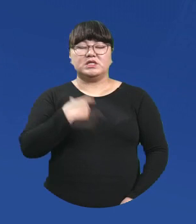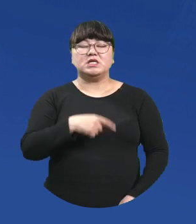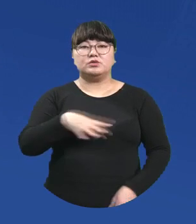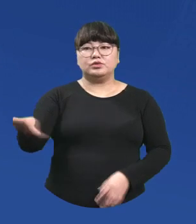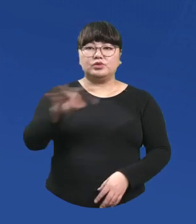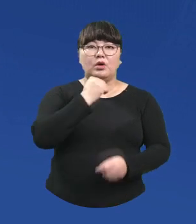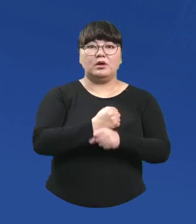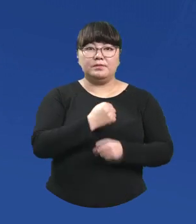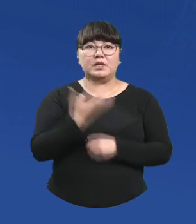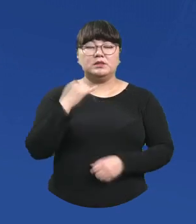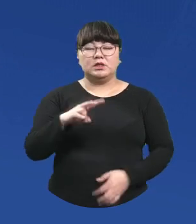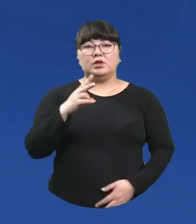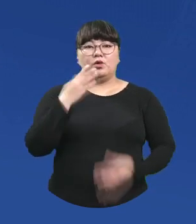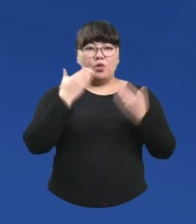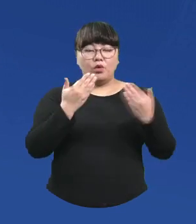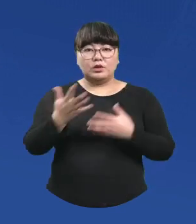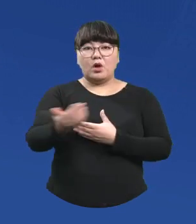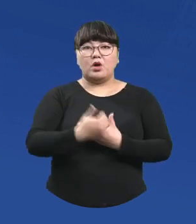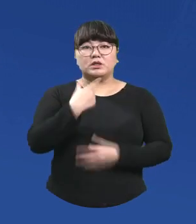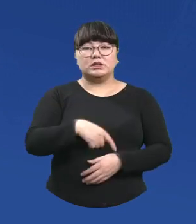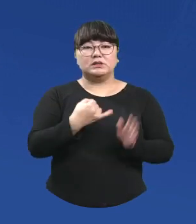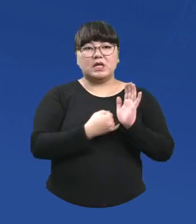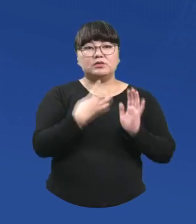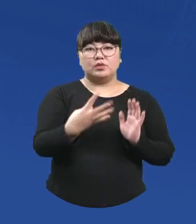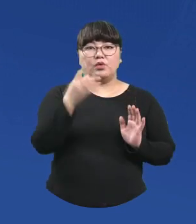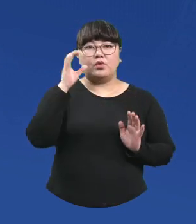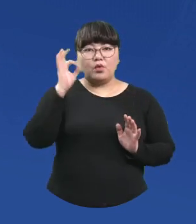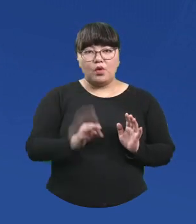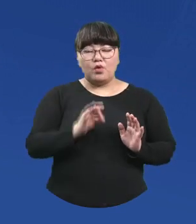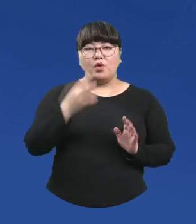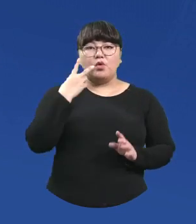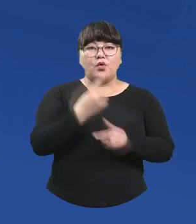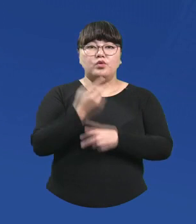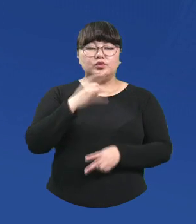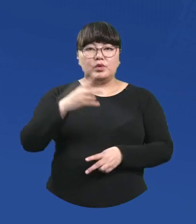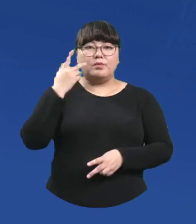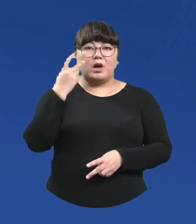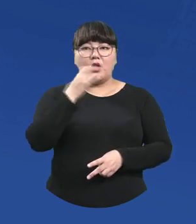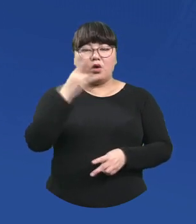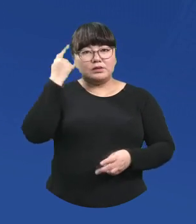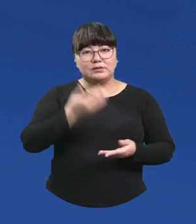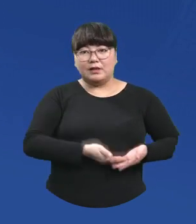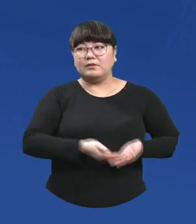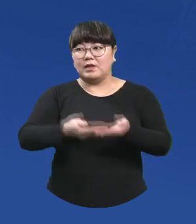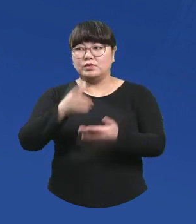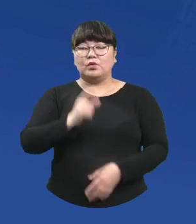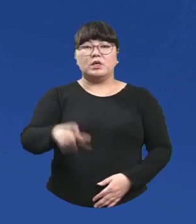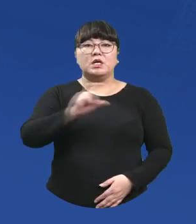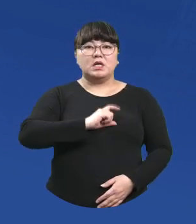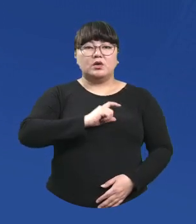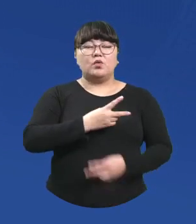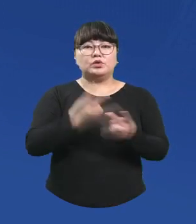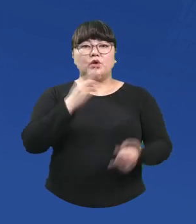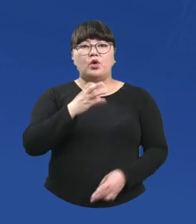комиссийн гишүүнээр сонгогдсон юм. Нэгдсэн хурлаанд оролцсон гишүүдийн 64% нь хууль зүйн байнгын хорооны санал дүгнэлтийг дэмжснээр хүний